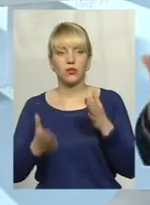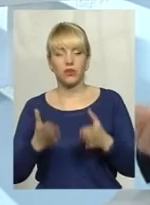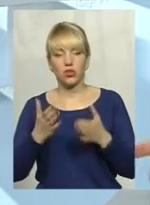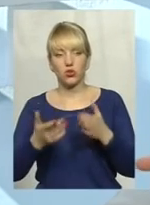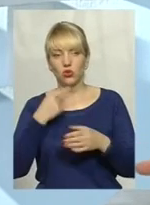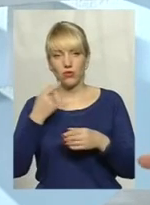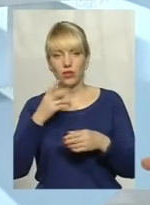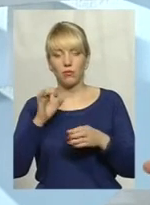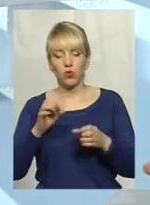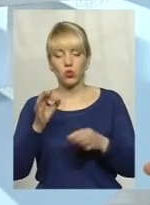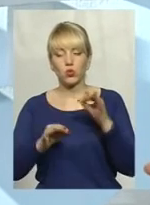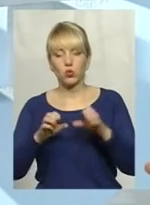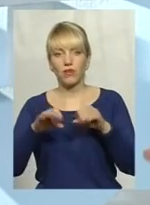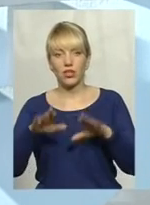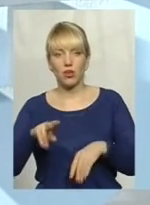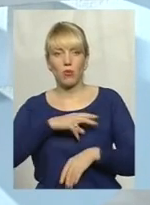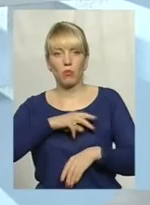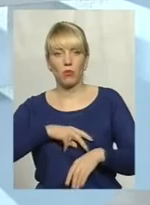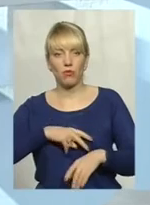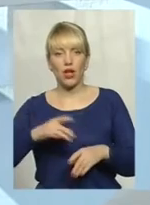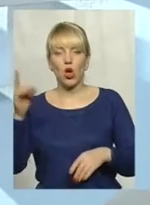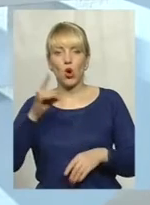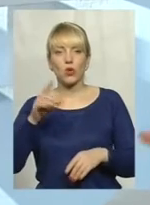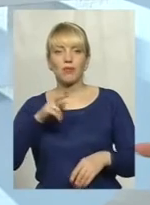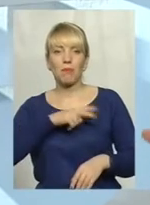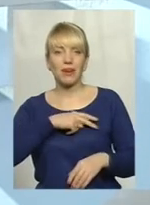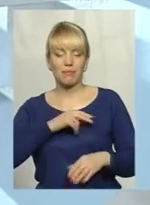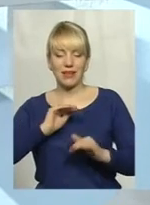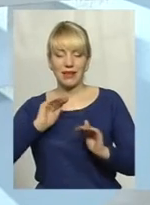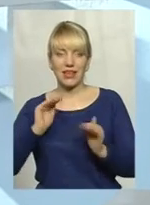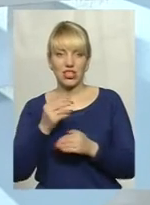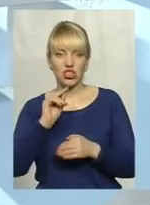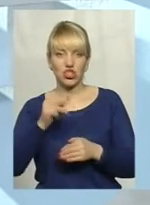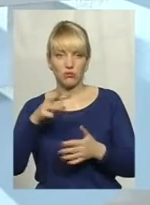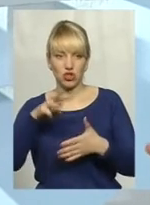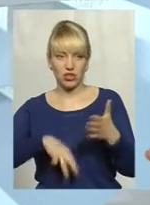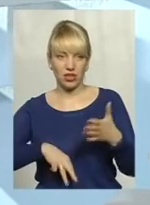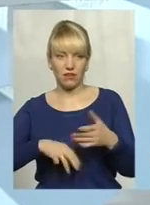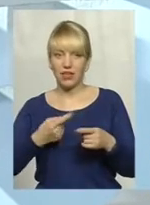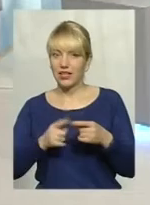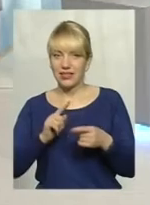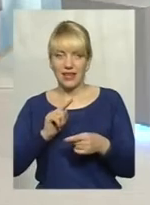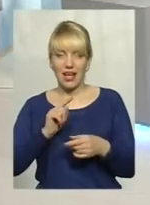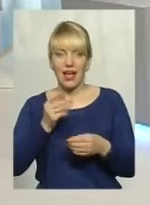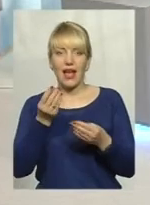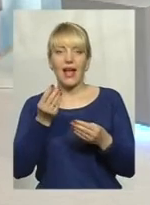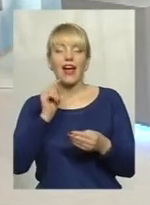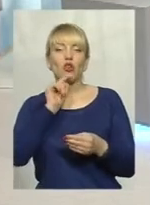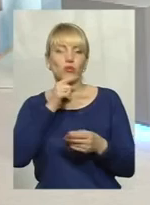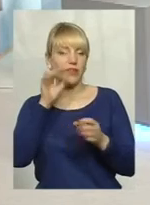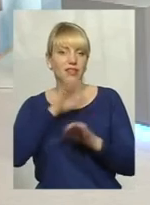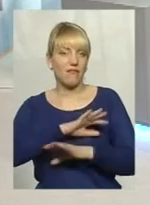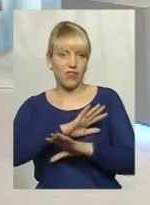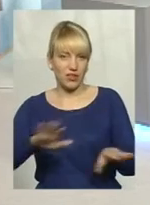про судові рішення про преміювання, розмір премії значно нижче, ніж штраф. Тобто це економічно невигідно. І